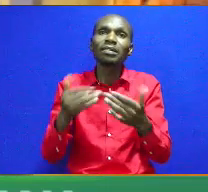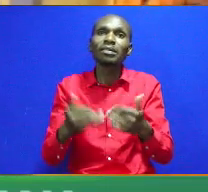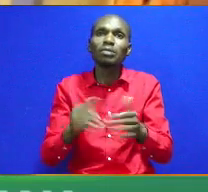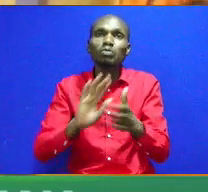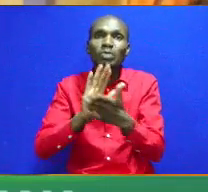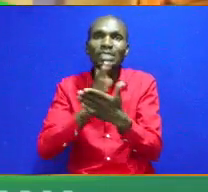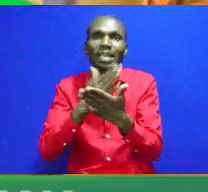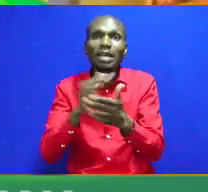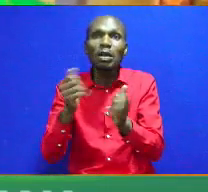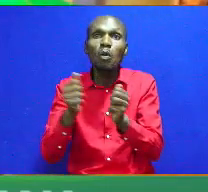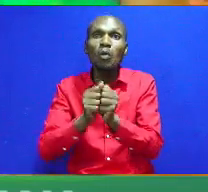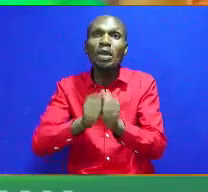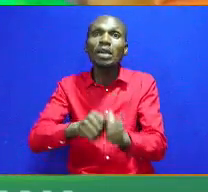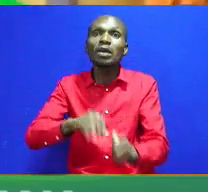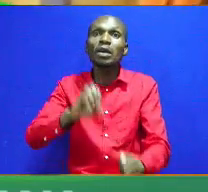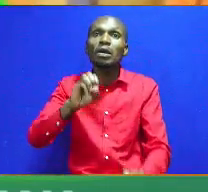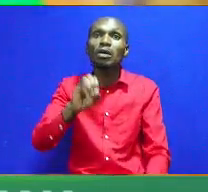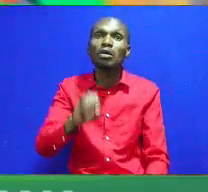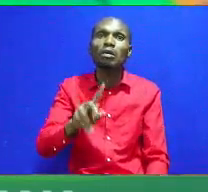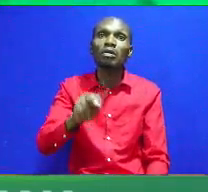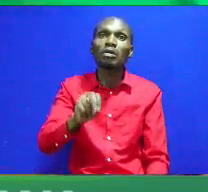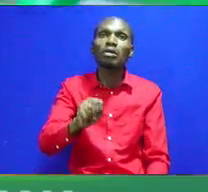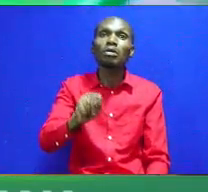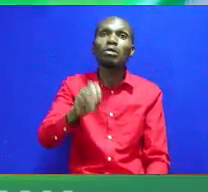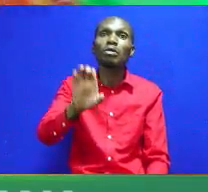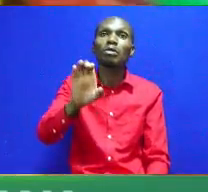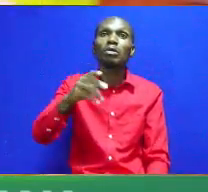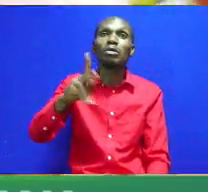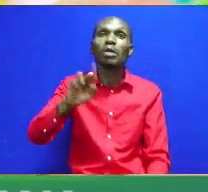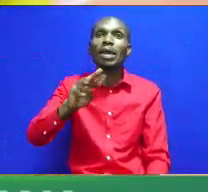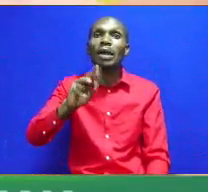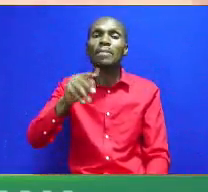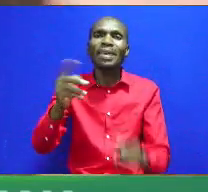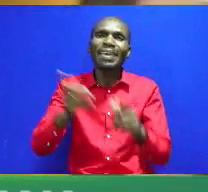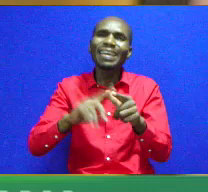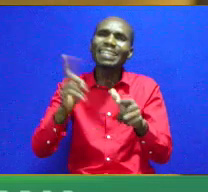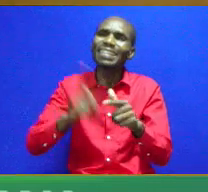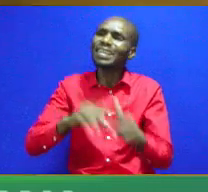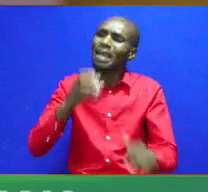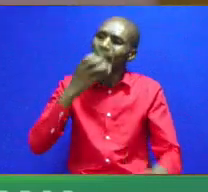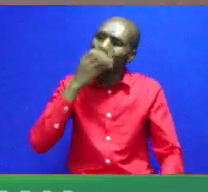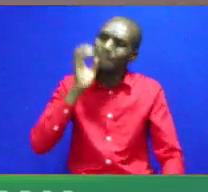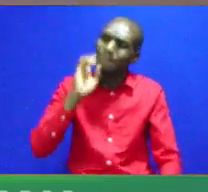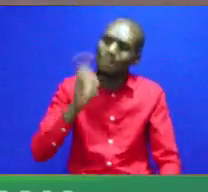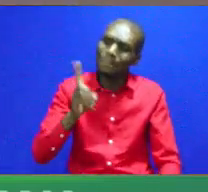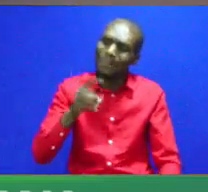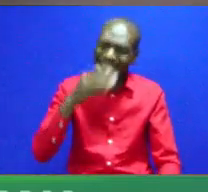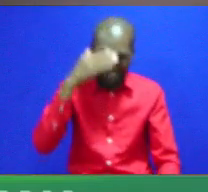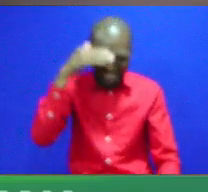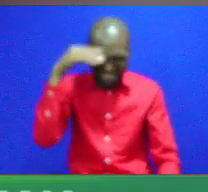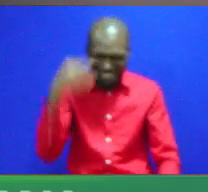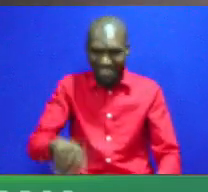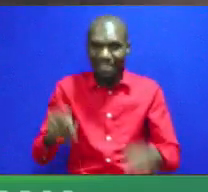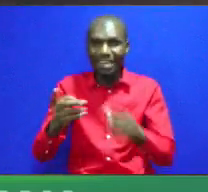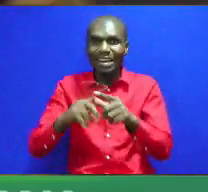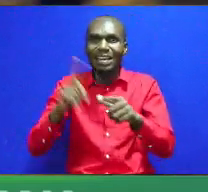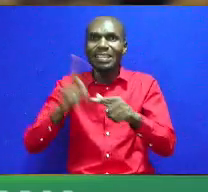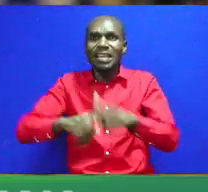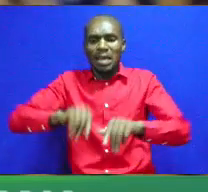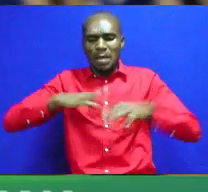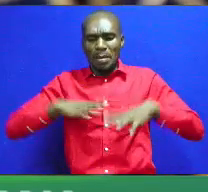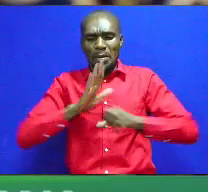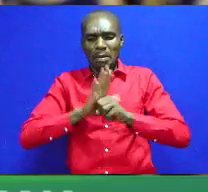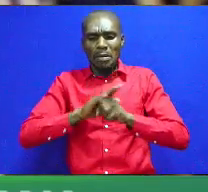Gosanga no mubunge bw'ensemo ya bonchari Charles Onchoke nigo agikeirie gekore kyo asaene kebuna niga bamenya